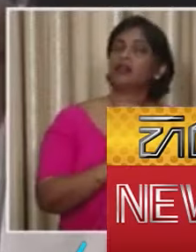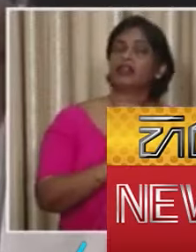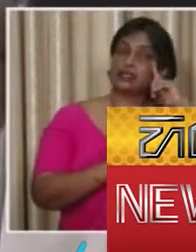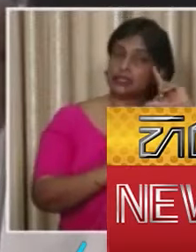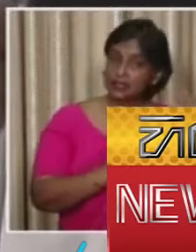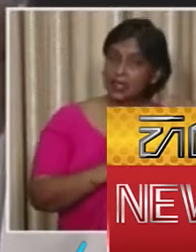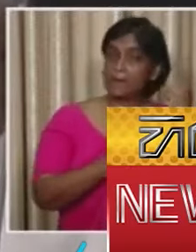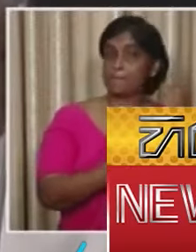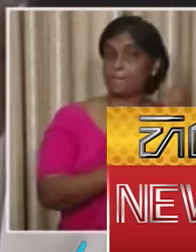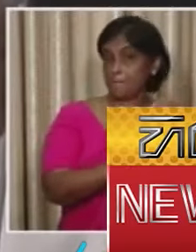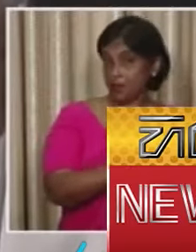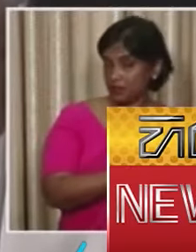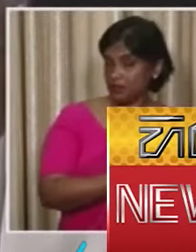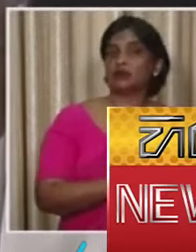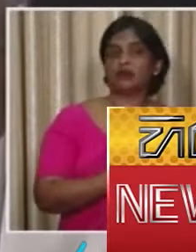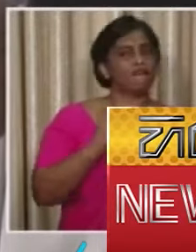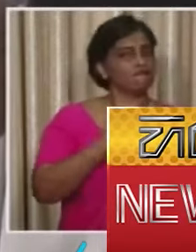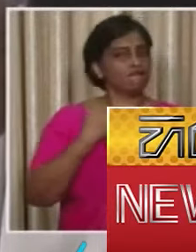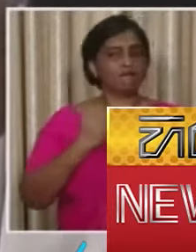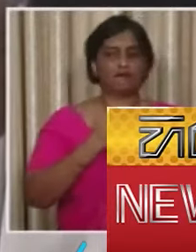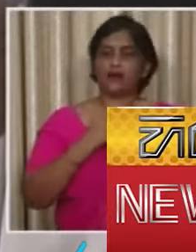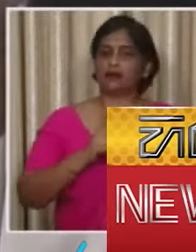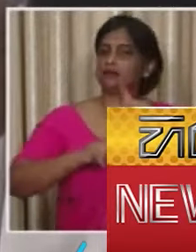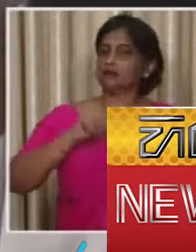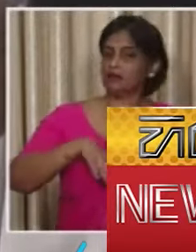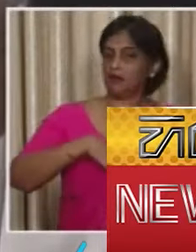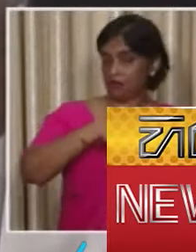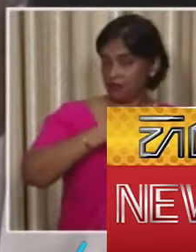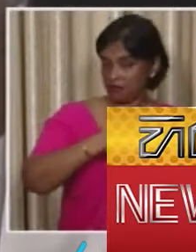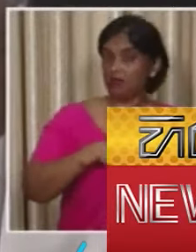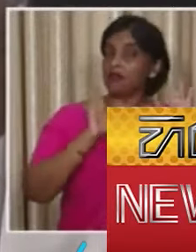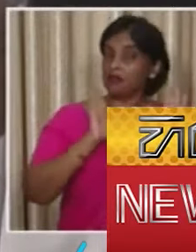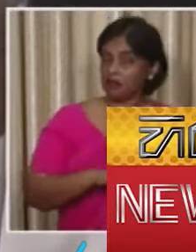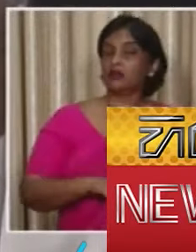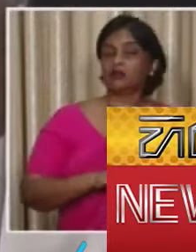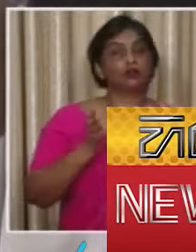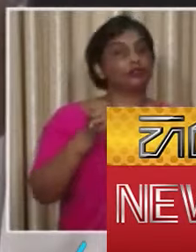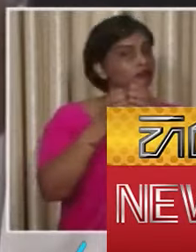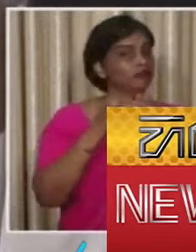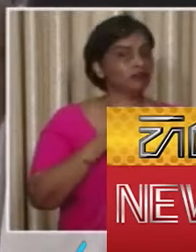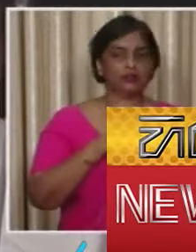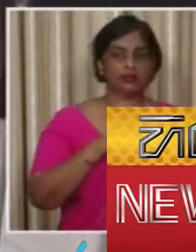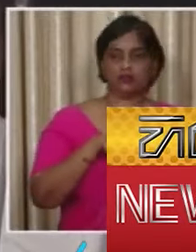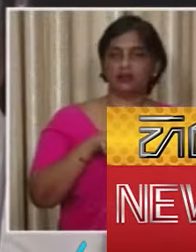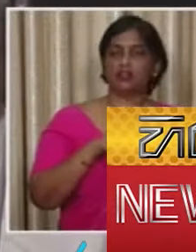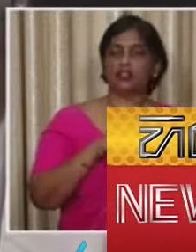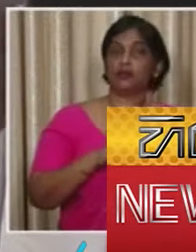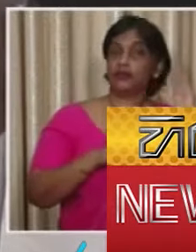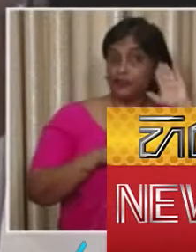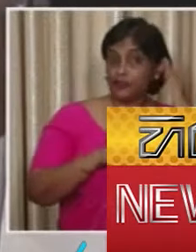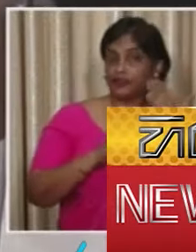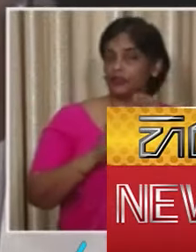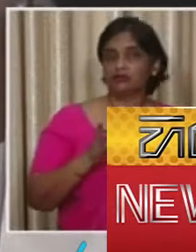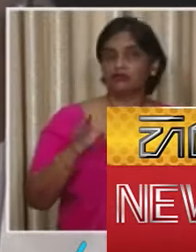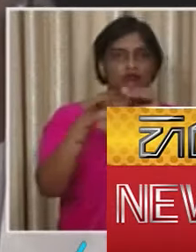චීන එක්සිම් බැංකෝ සමගත් වෙන වෙනම සාකච්ඡා කිරීමට සිදු වුණා. හැබැයි මේ පාර්ශ්වයන් එකකටවත් සුවිශේෂයක්